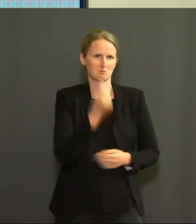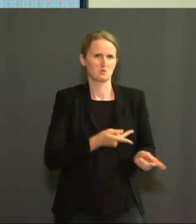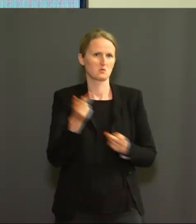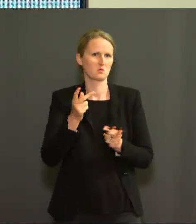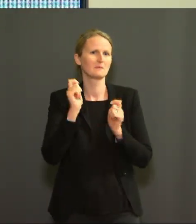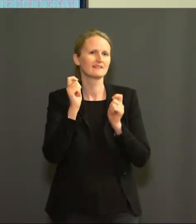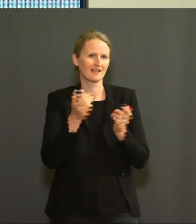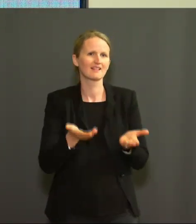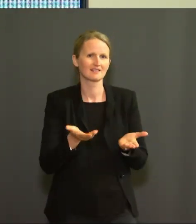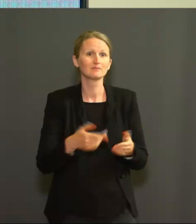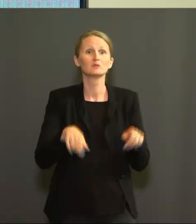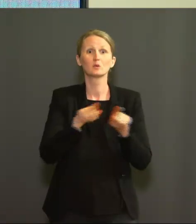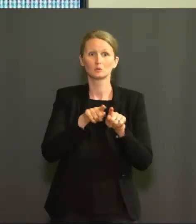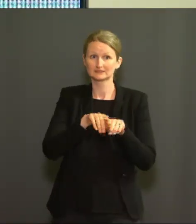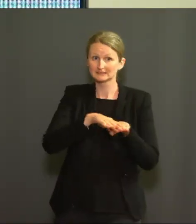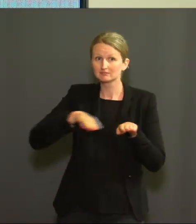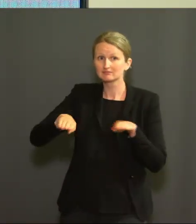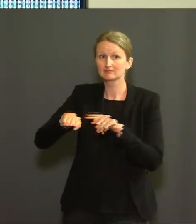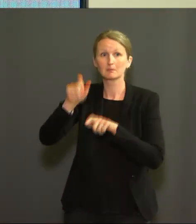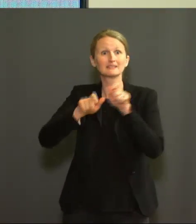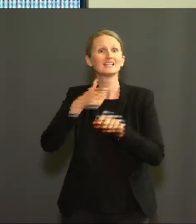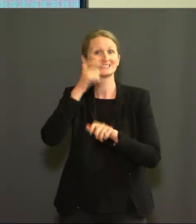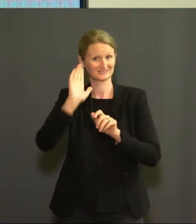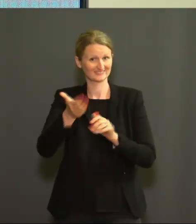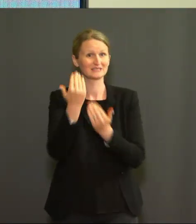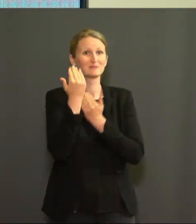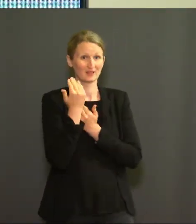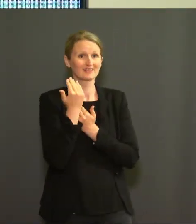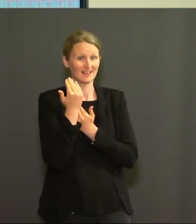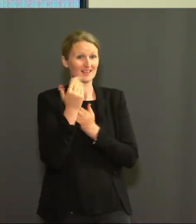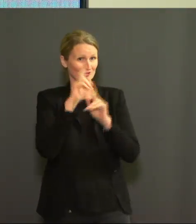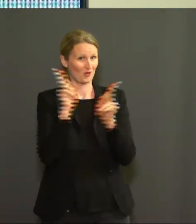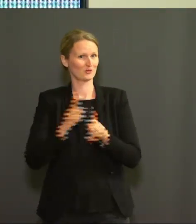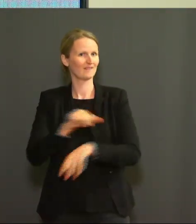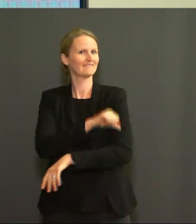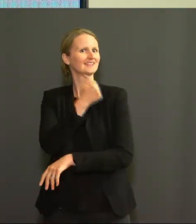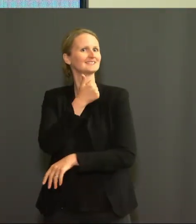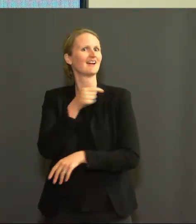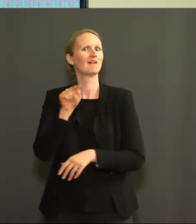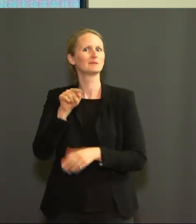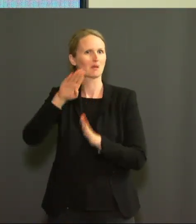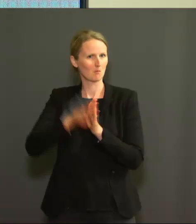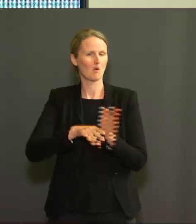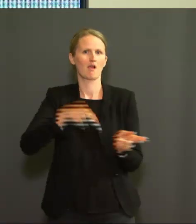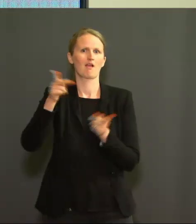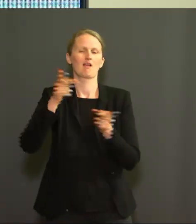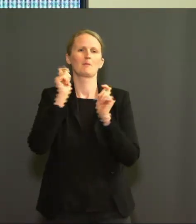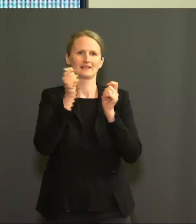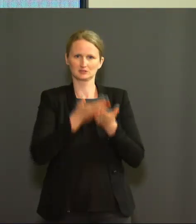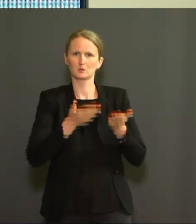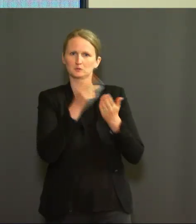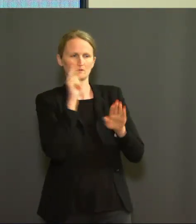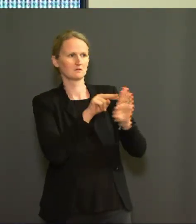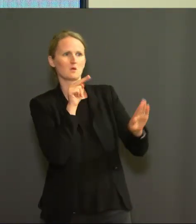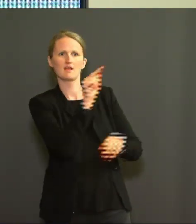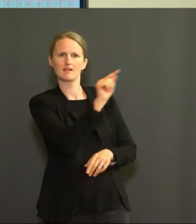justement, sont protégées par la vaccination. Dans notre pays, actuellement, le rapport entre le